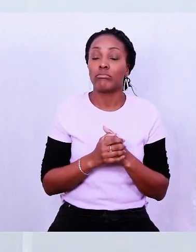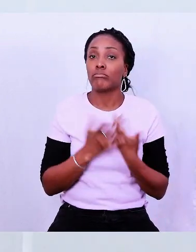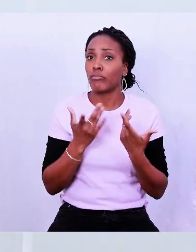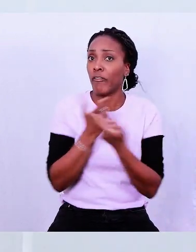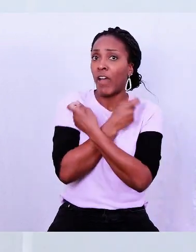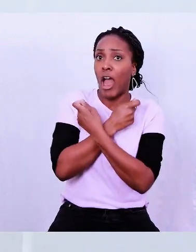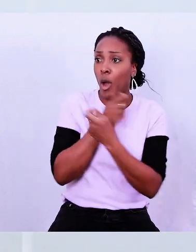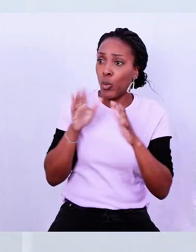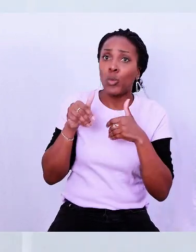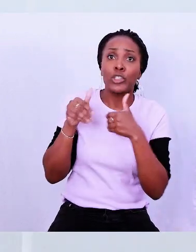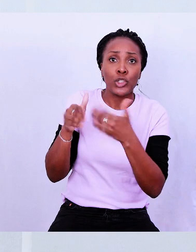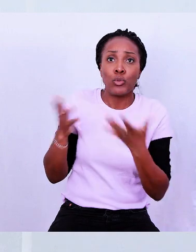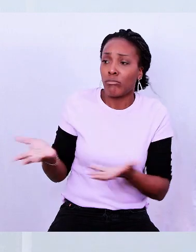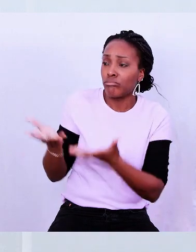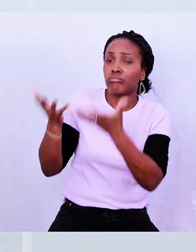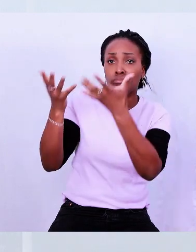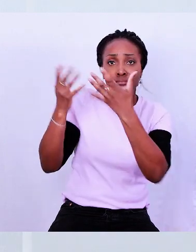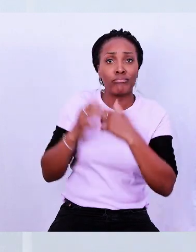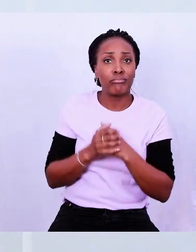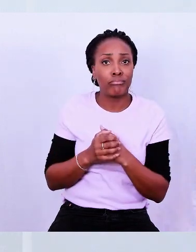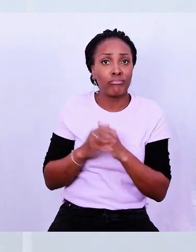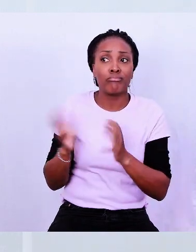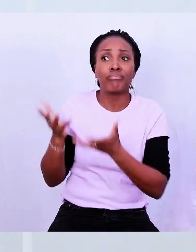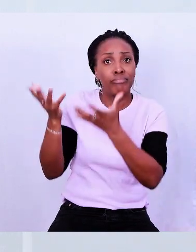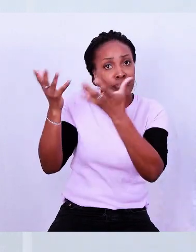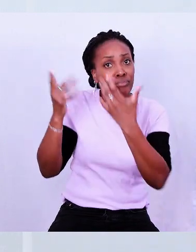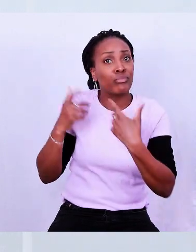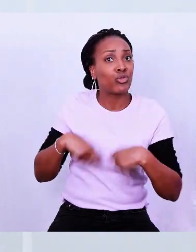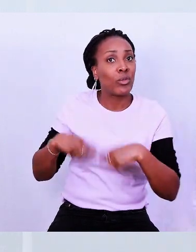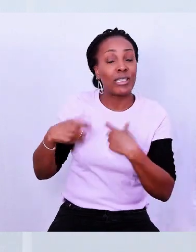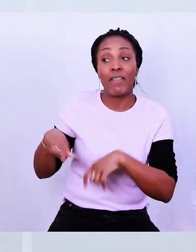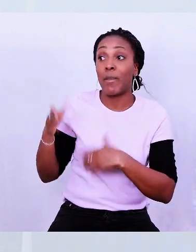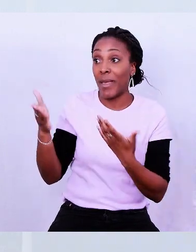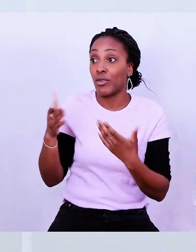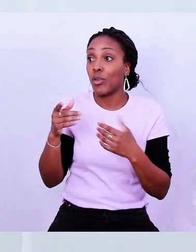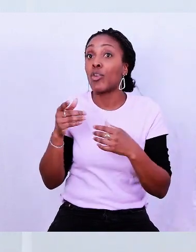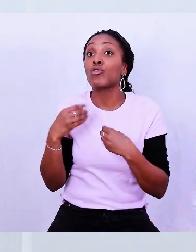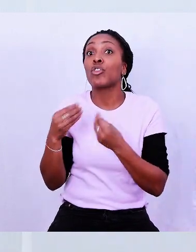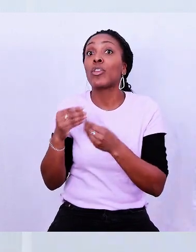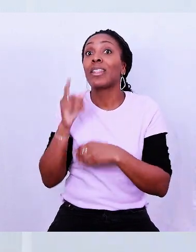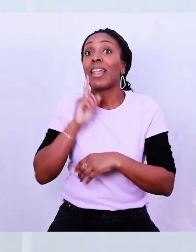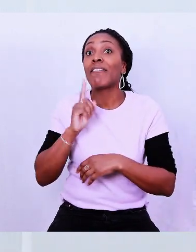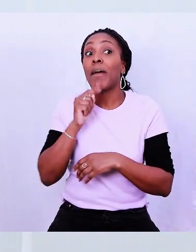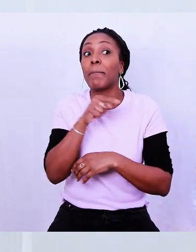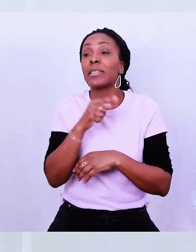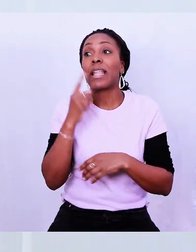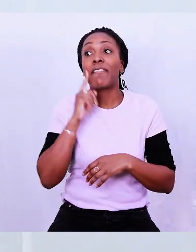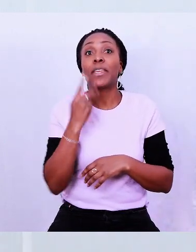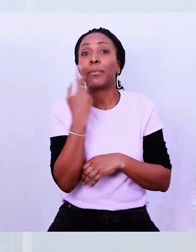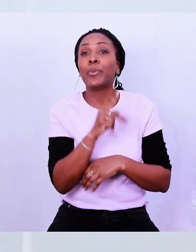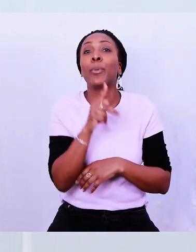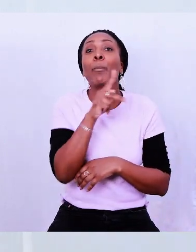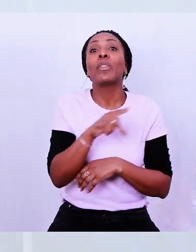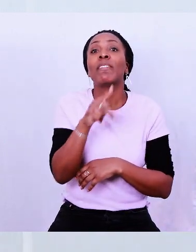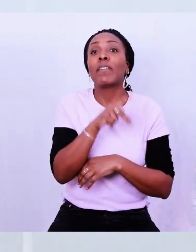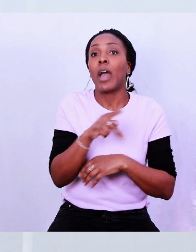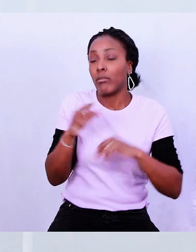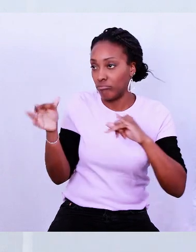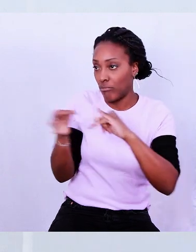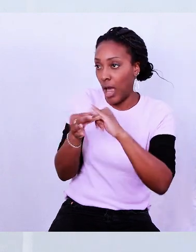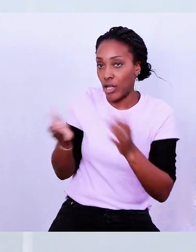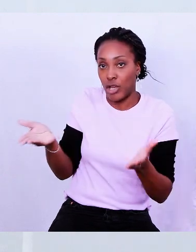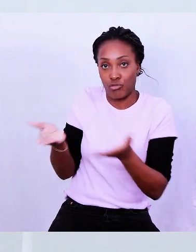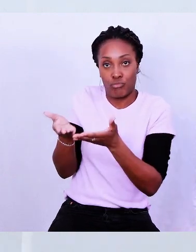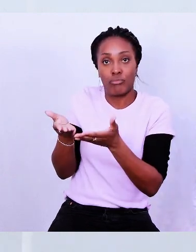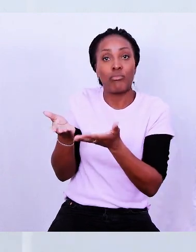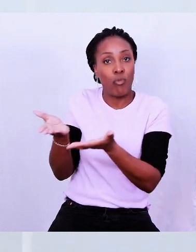maintenant je te donne ma fille, la fille de Potiphéra en mariage, Asnath. Et Joseph va l'accepter, puisque